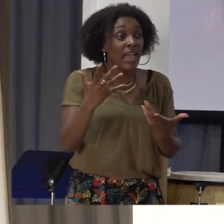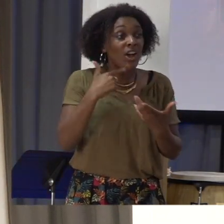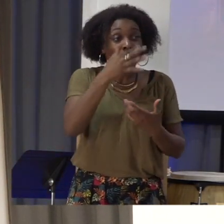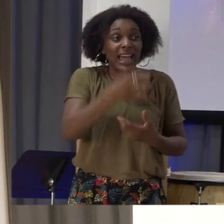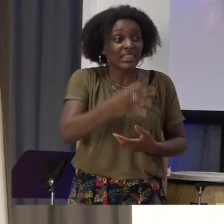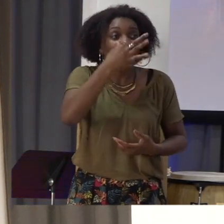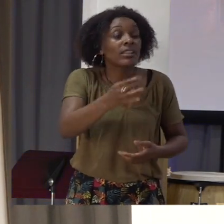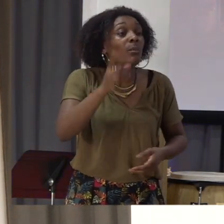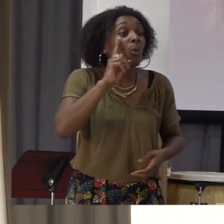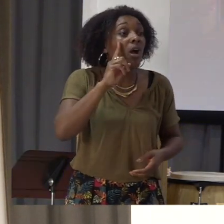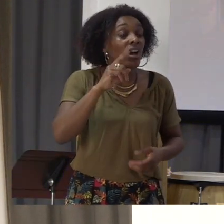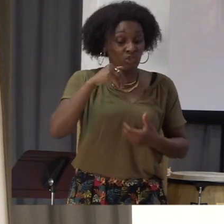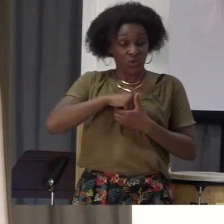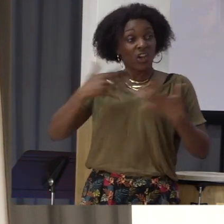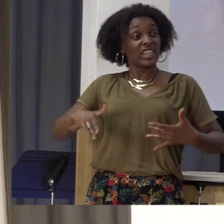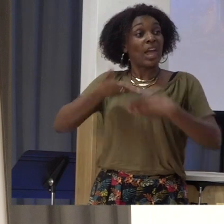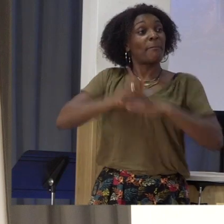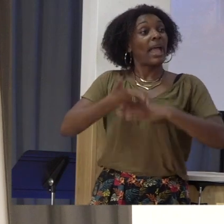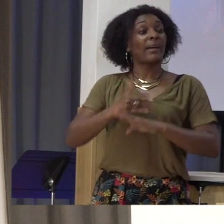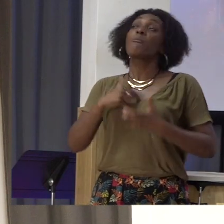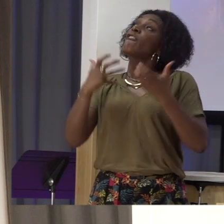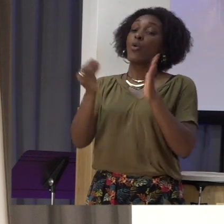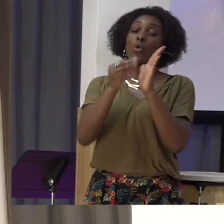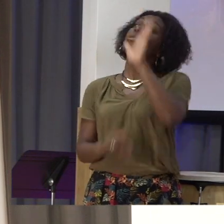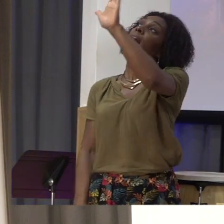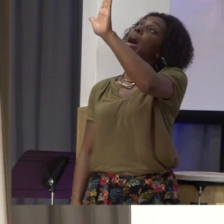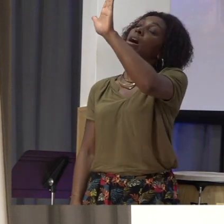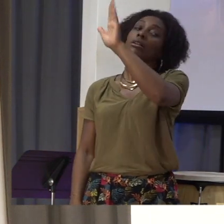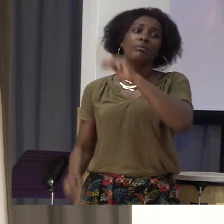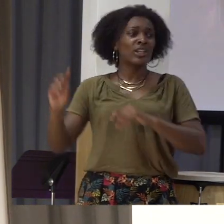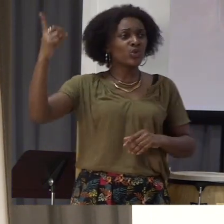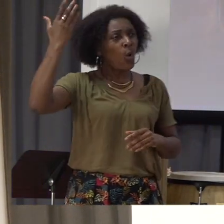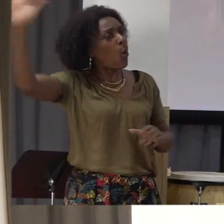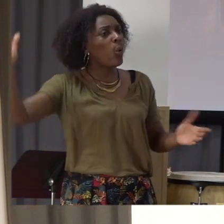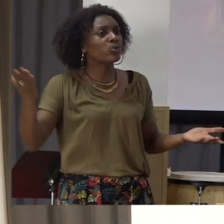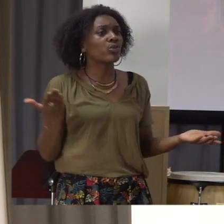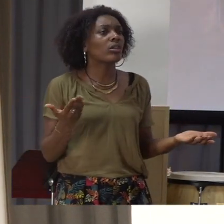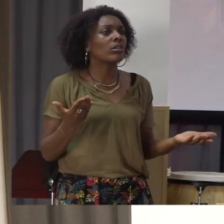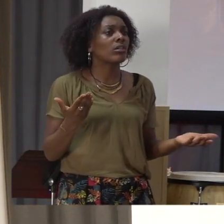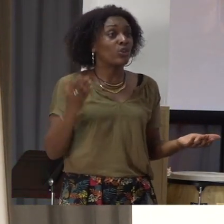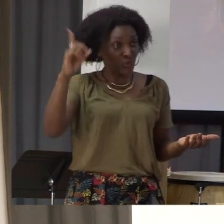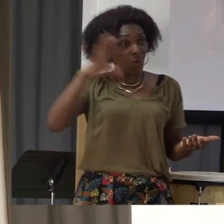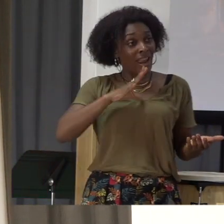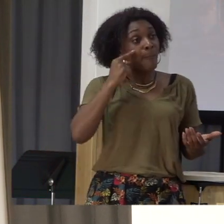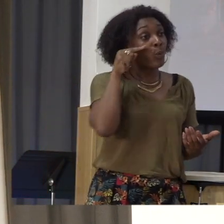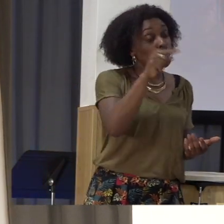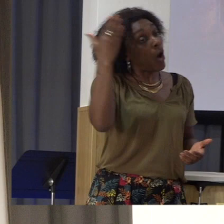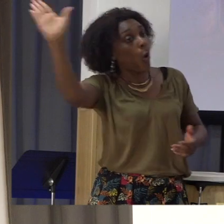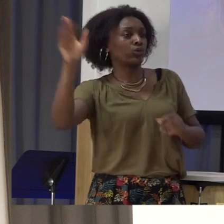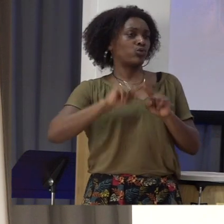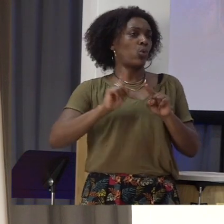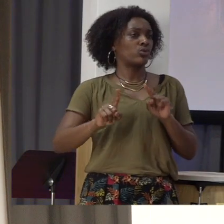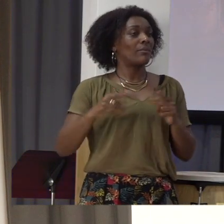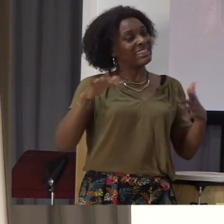ils arrivent avec un agenda déjà bien fixé. Dieu, si vous voulez voir ou vivre une vie des miracles, une